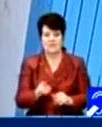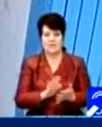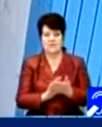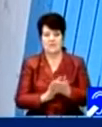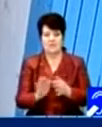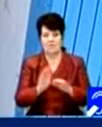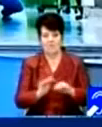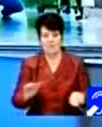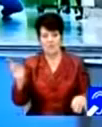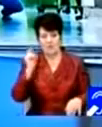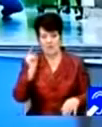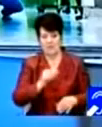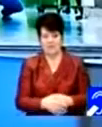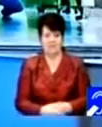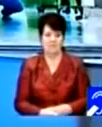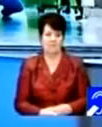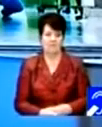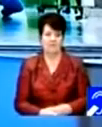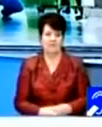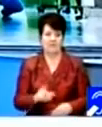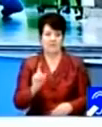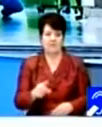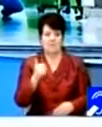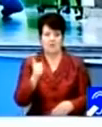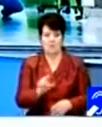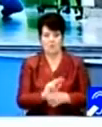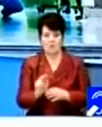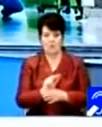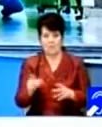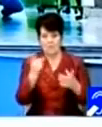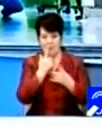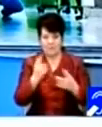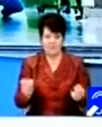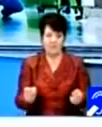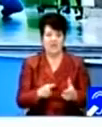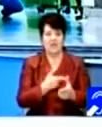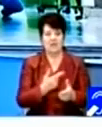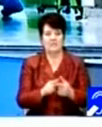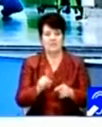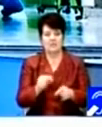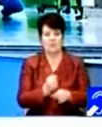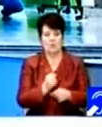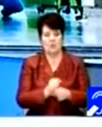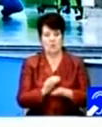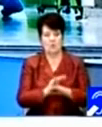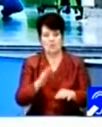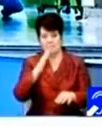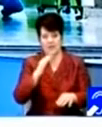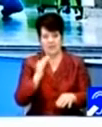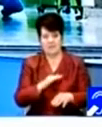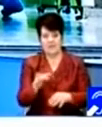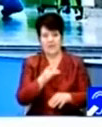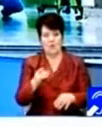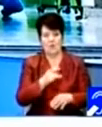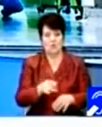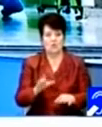pentru elevi. Cel mai bun tratament este prevenirea, s-au convins de acest lucru și părinții din raionul Soroca. După ce